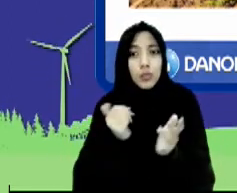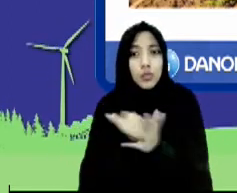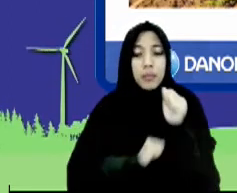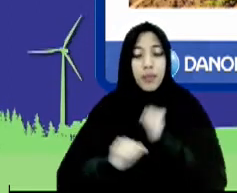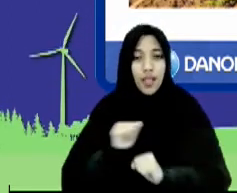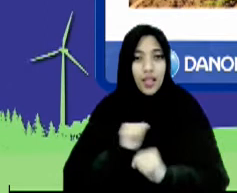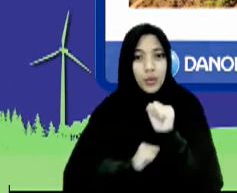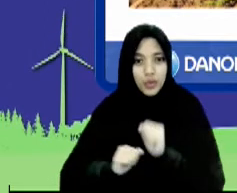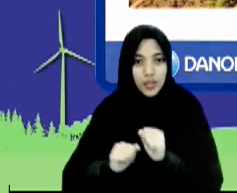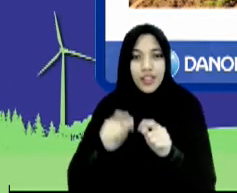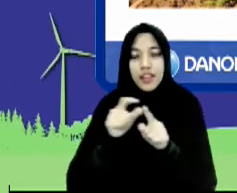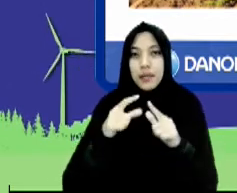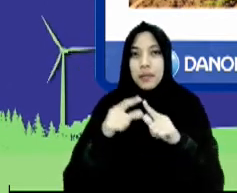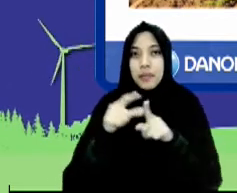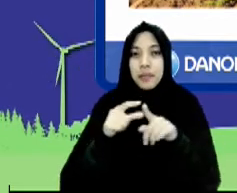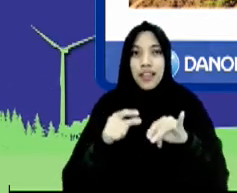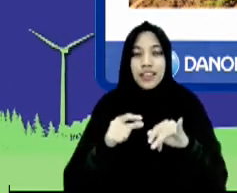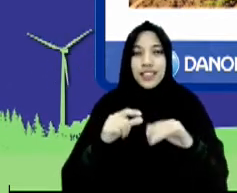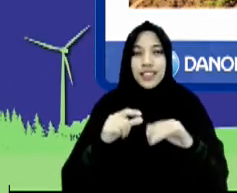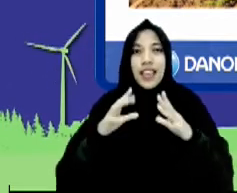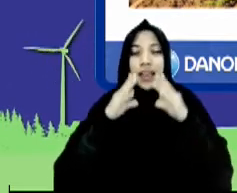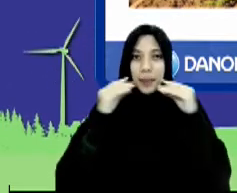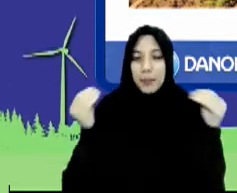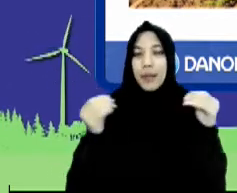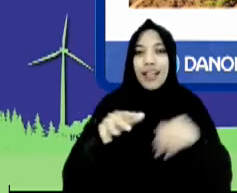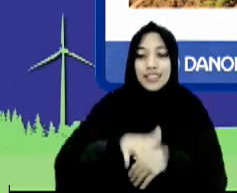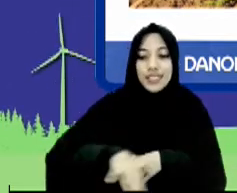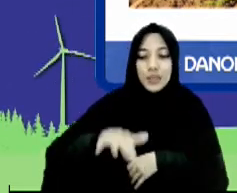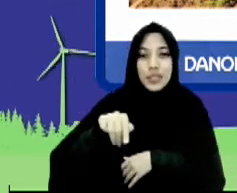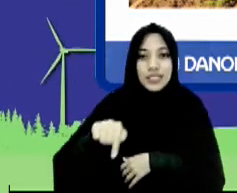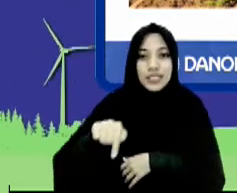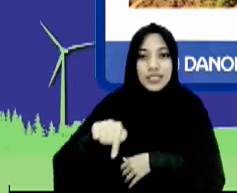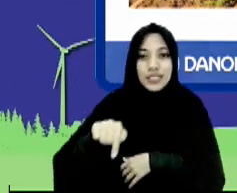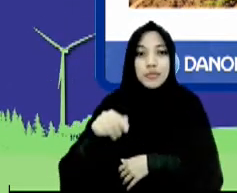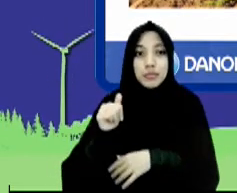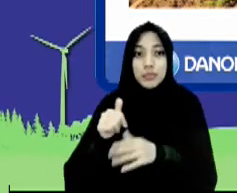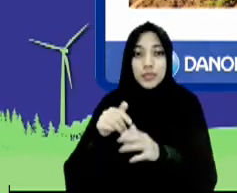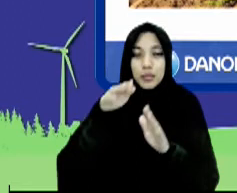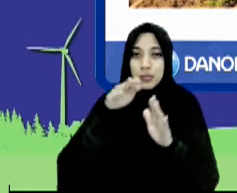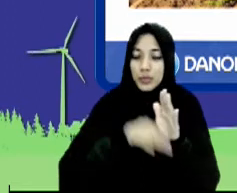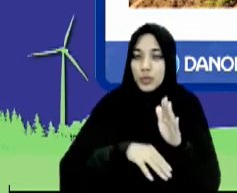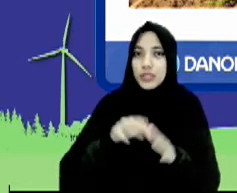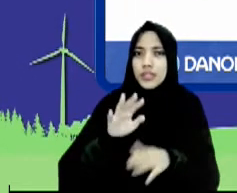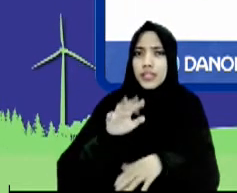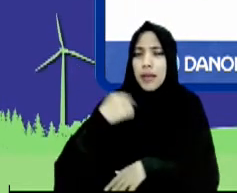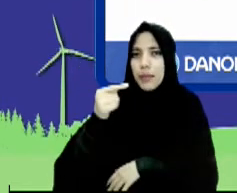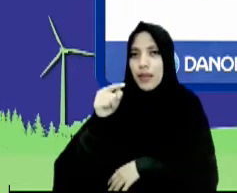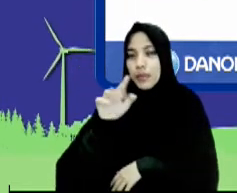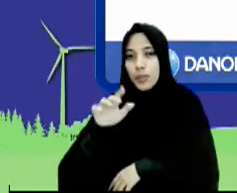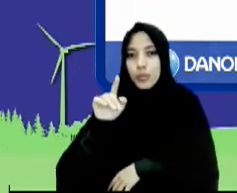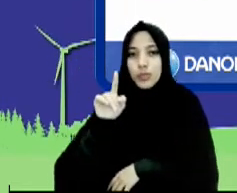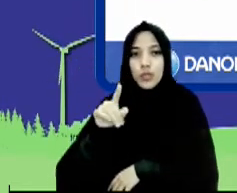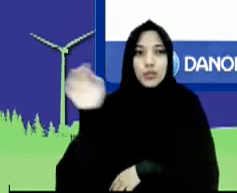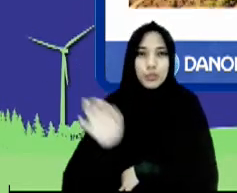budidaya padirama lingkungan itu eh reduction dari emission ghg-nya bisa mencapai eh 51% gitu ya compared To The convenional